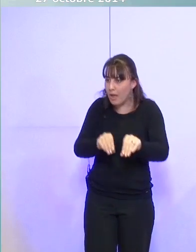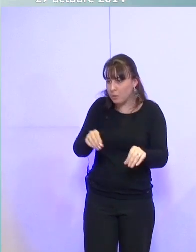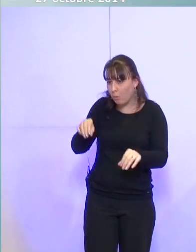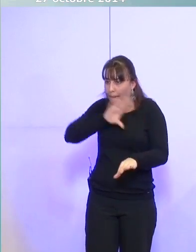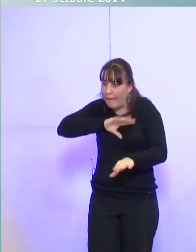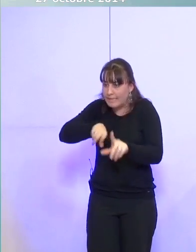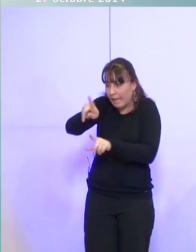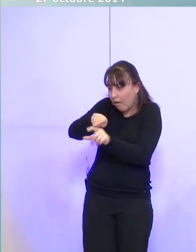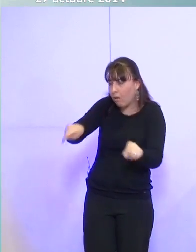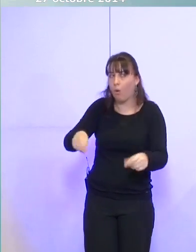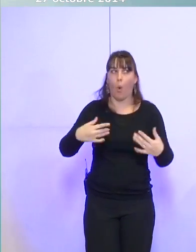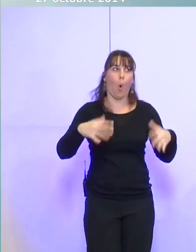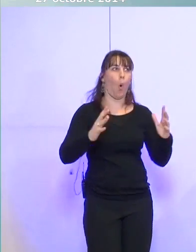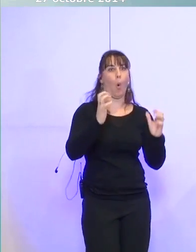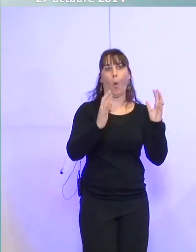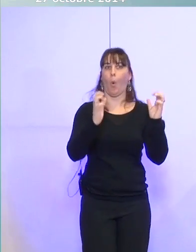seule chose